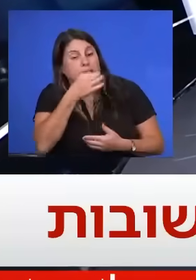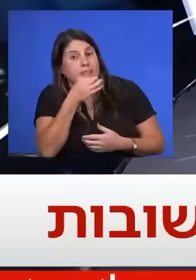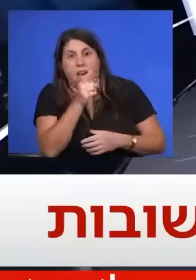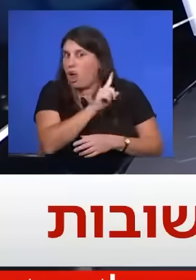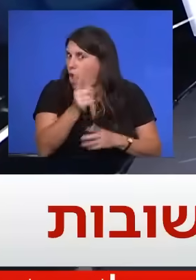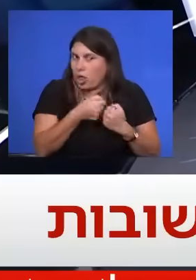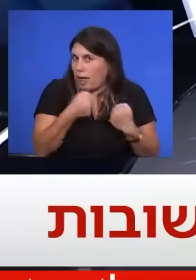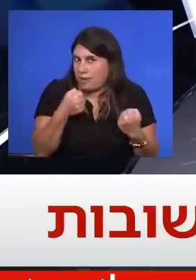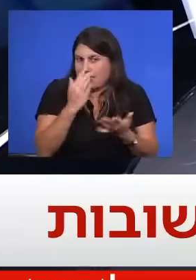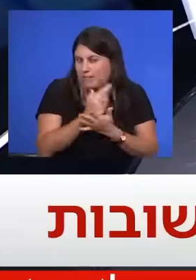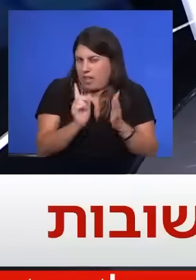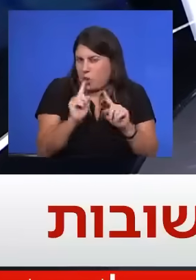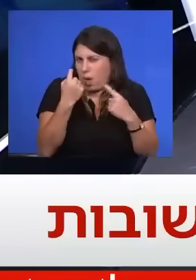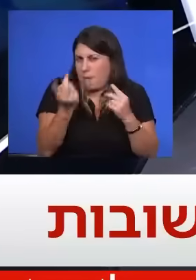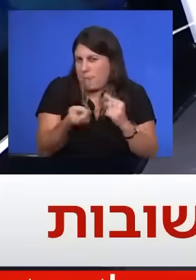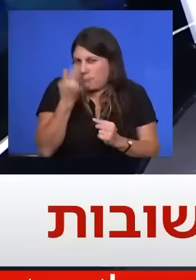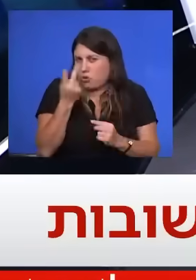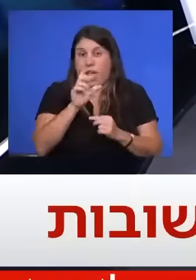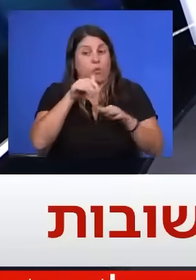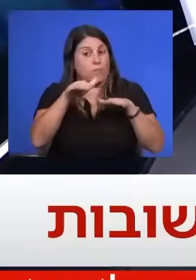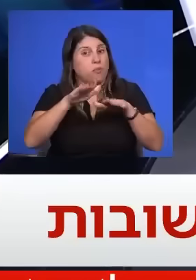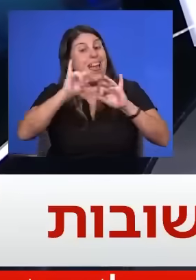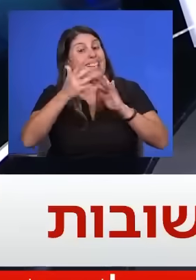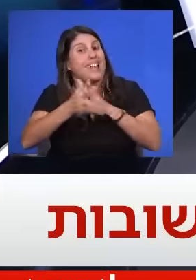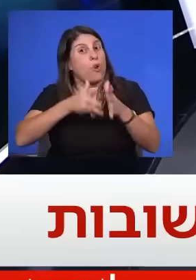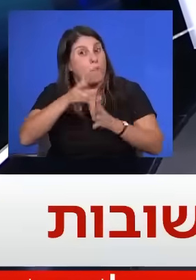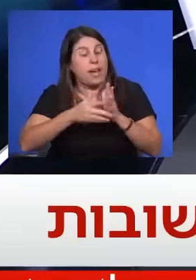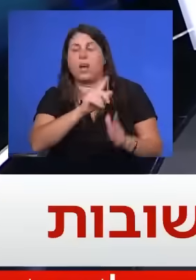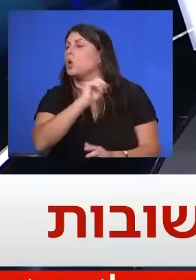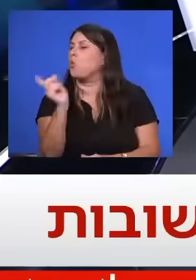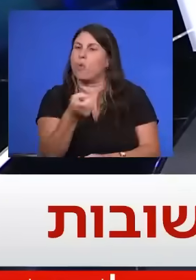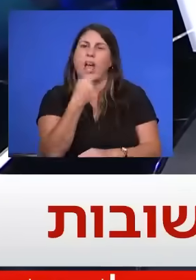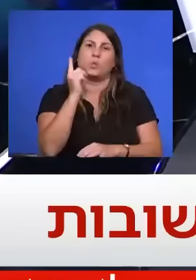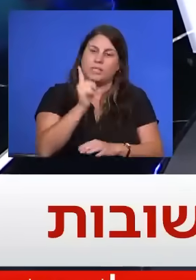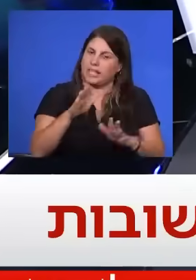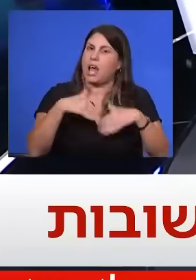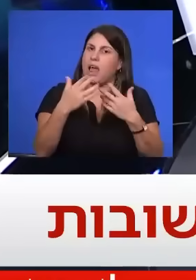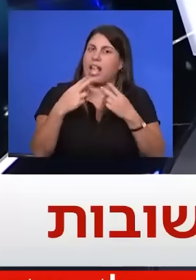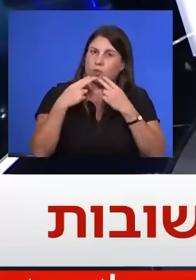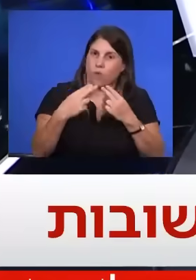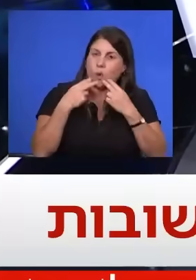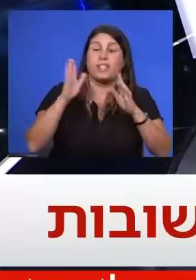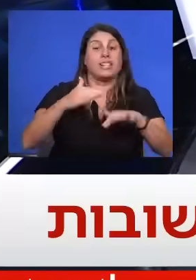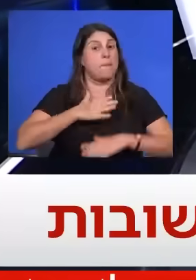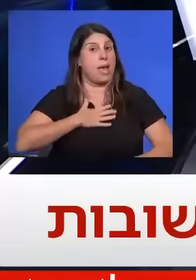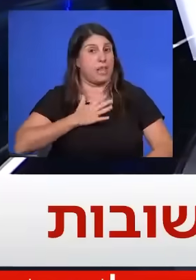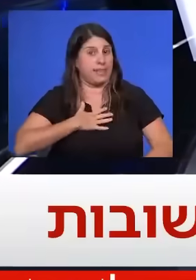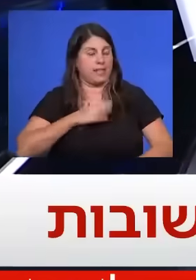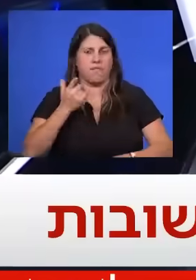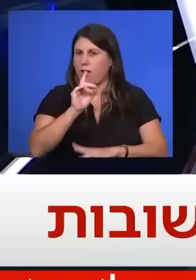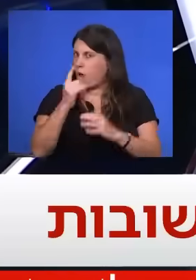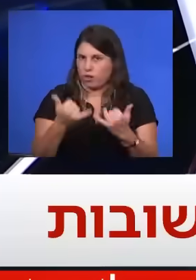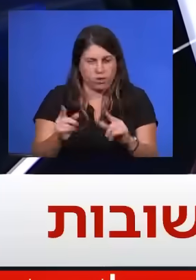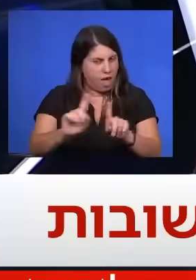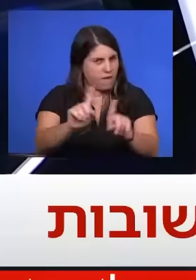השנייה. ראש הממשלה כן אומר היום, כולנו נצטרך לתת תשובות, גם אני, אבל לא עכשיו. ובעצם ראש הממשלה